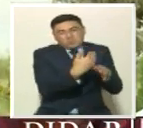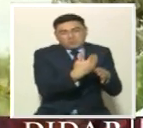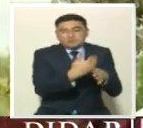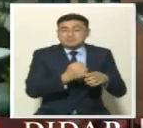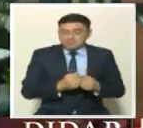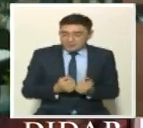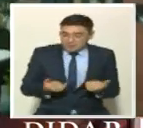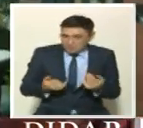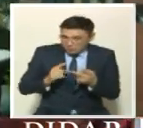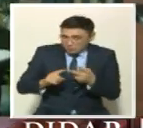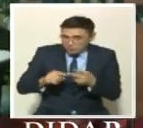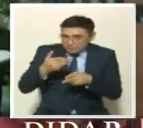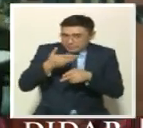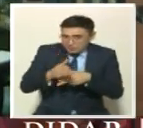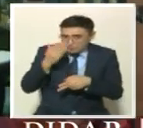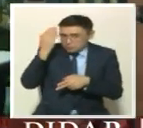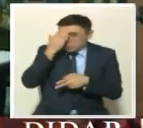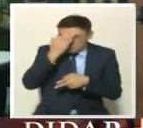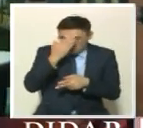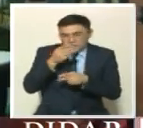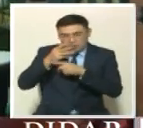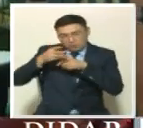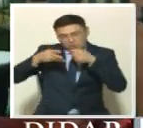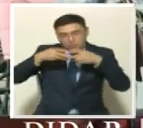отснята вторая часть, полная драмы и приключений сериала.